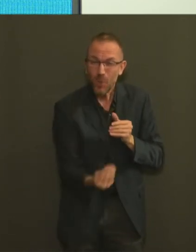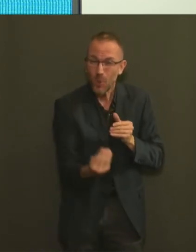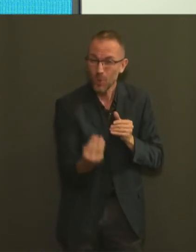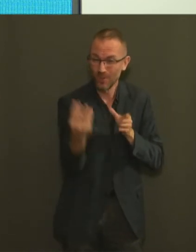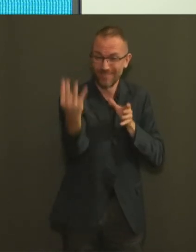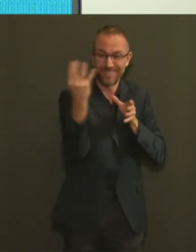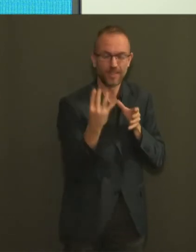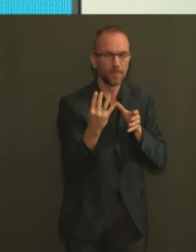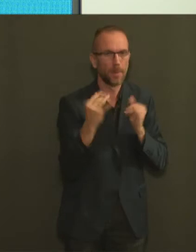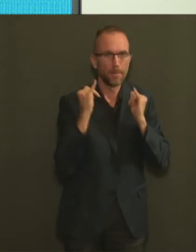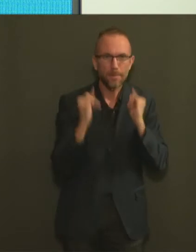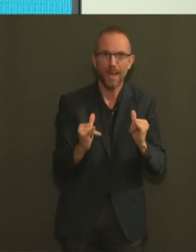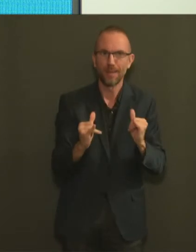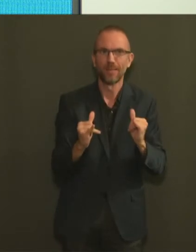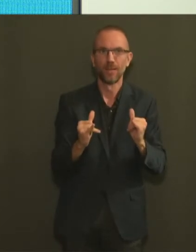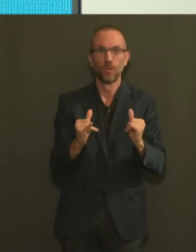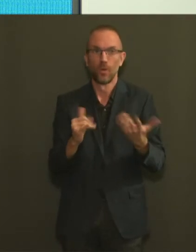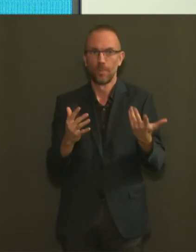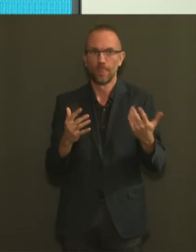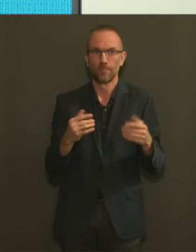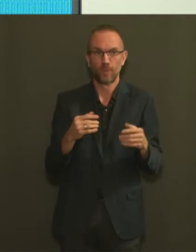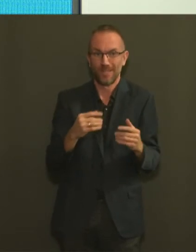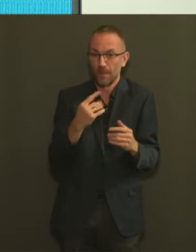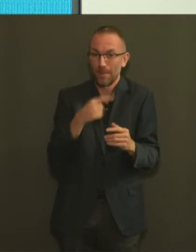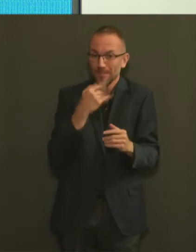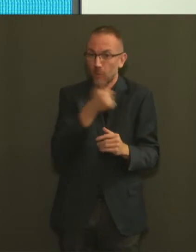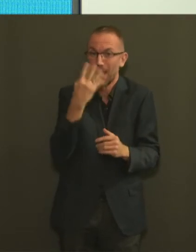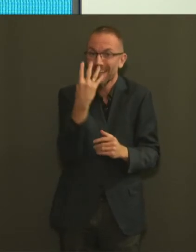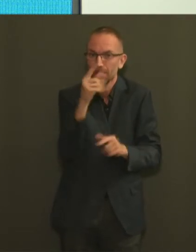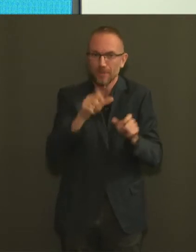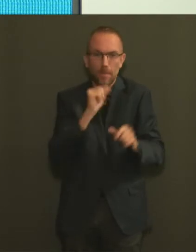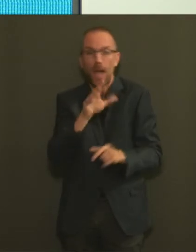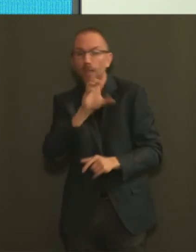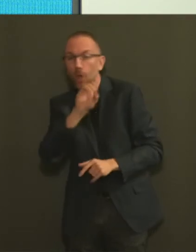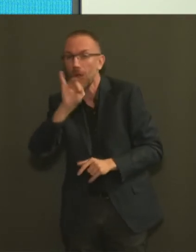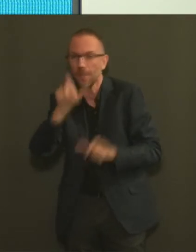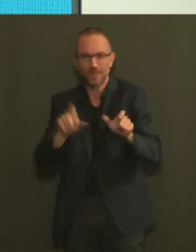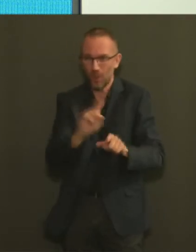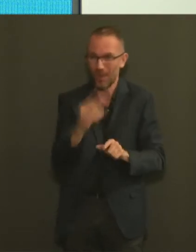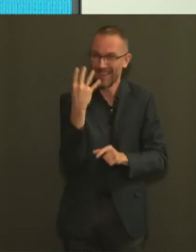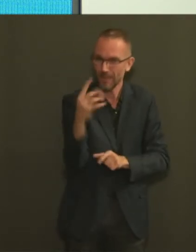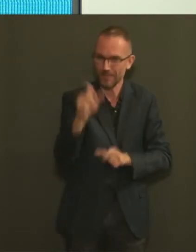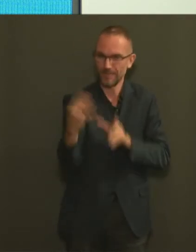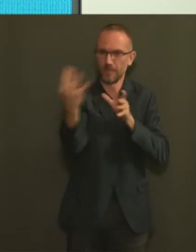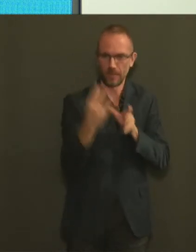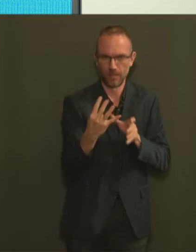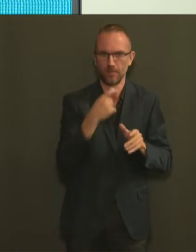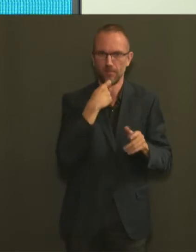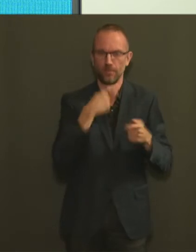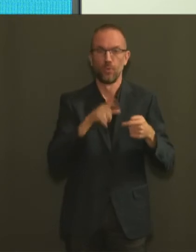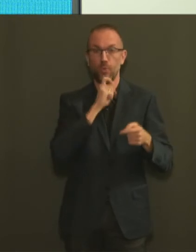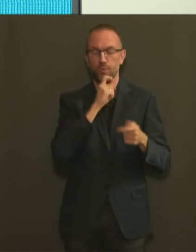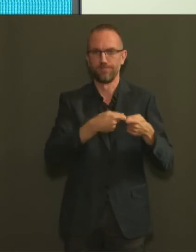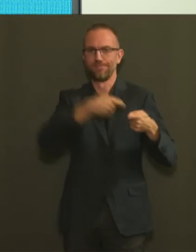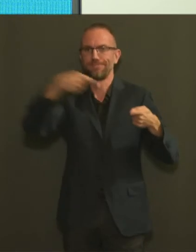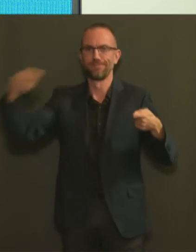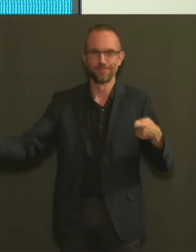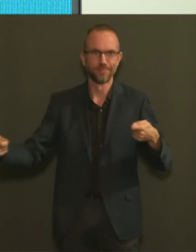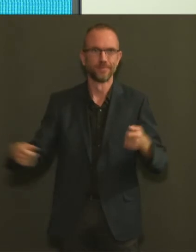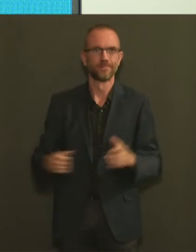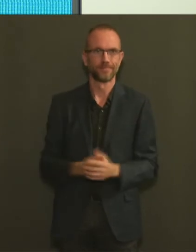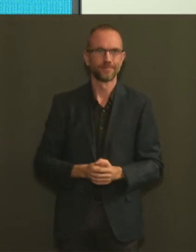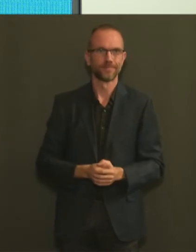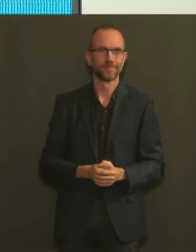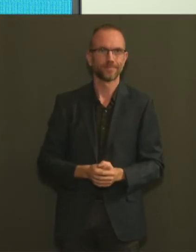30 ou plus de personnes les contaminations sont actuellement en légère